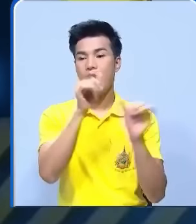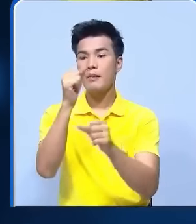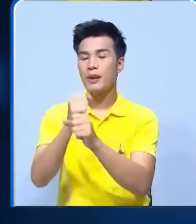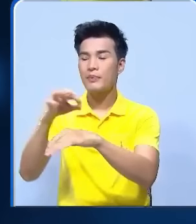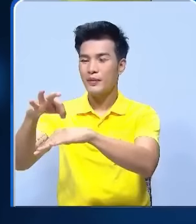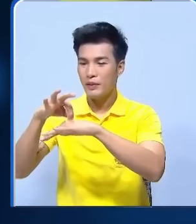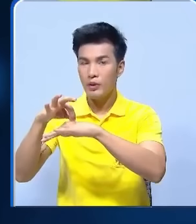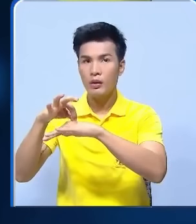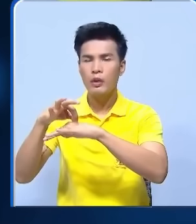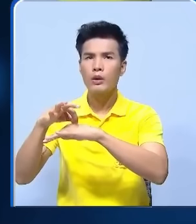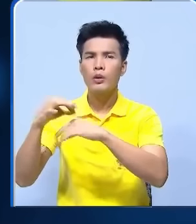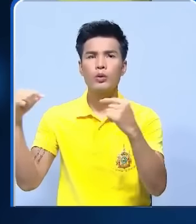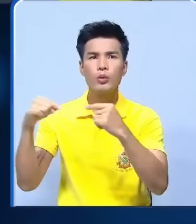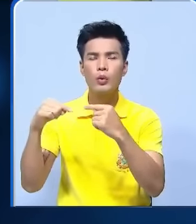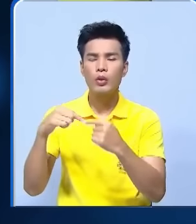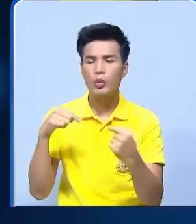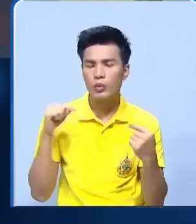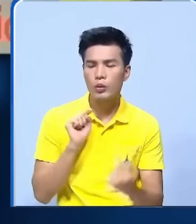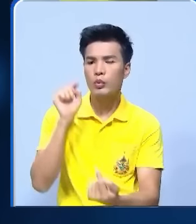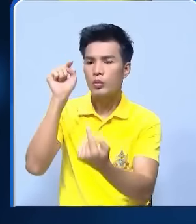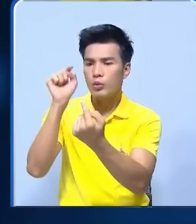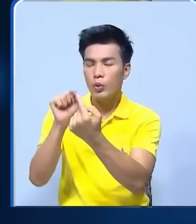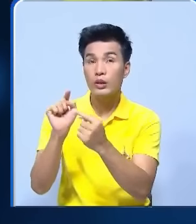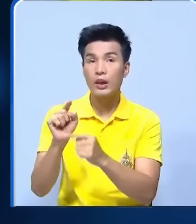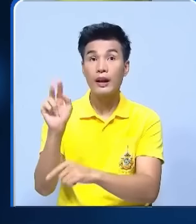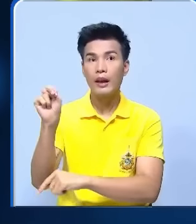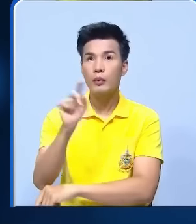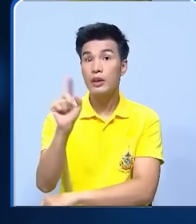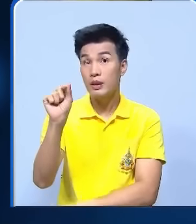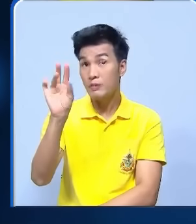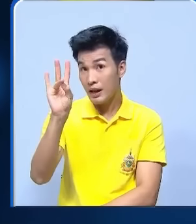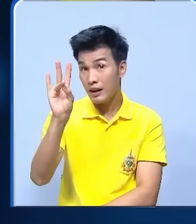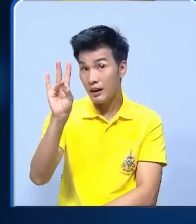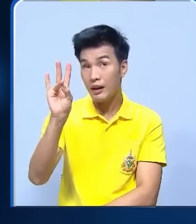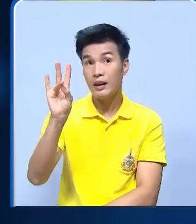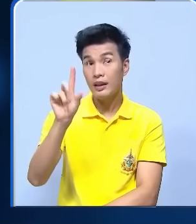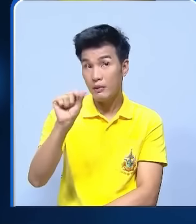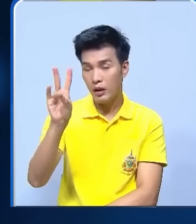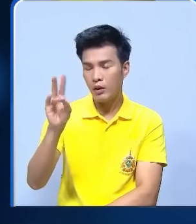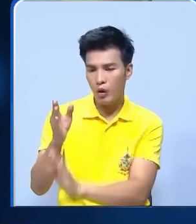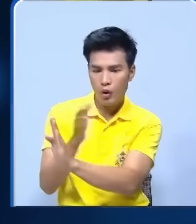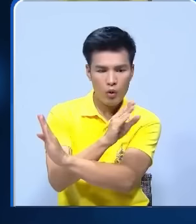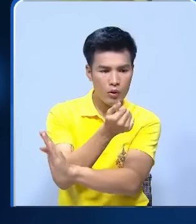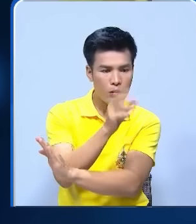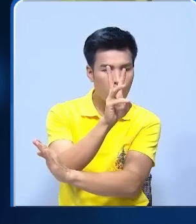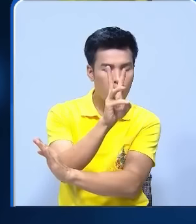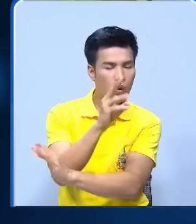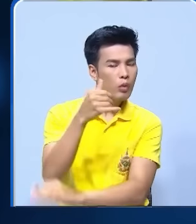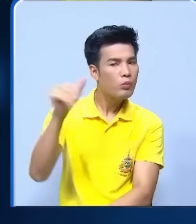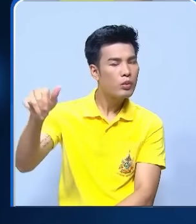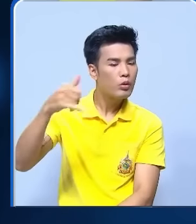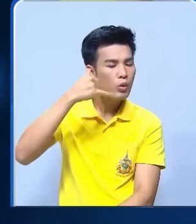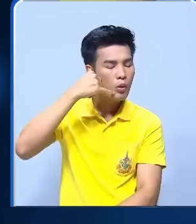คือยังไม่ทันจะถึงวันรายงานตัวเลยนะรายงานต ั วคือให้ไป27นะยังไม่ถึง27เลยแค่16พฤษภาคมโทรศัพท์มาแล้วก